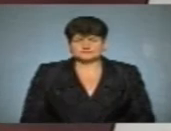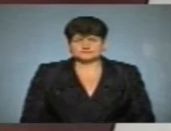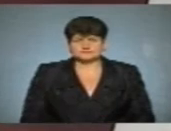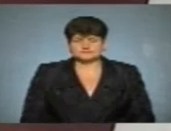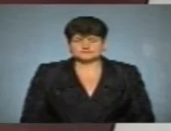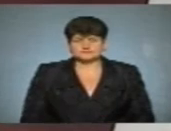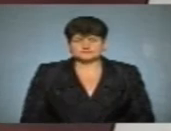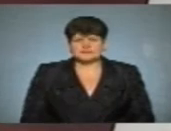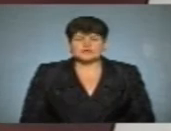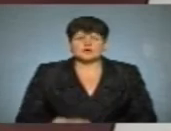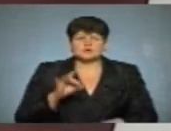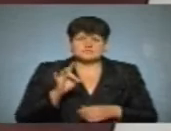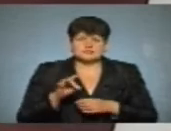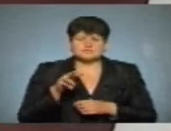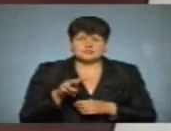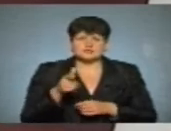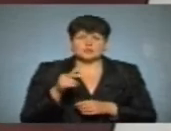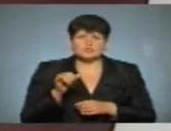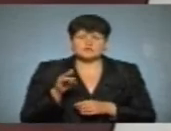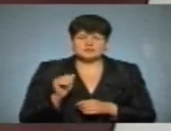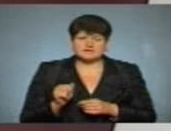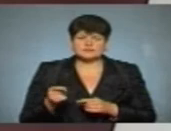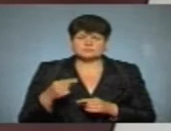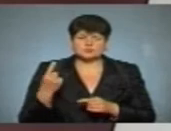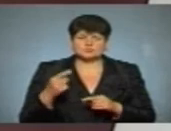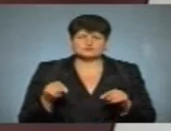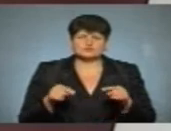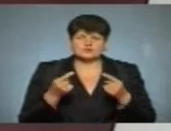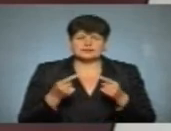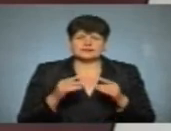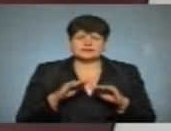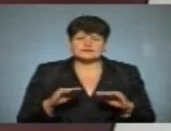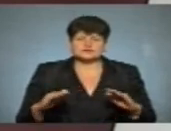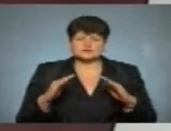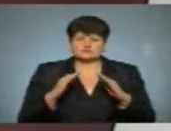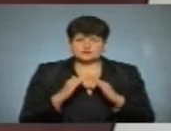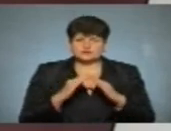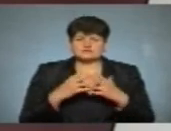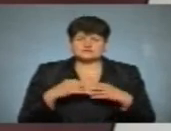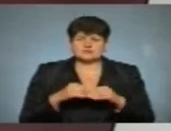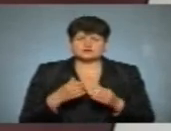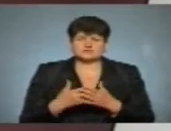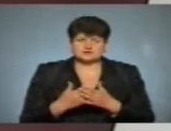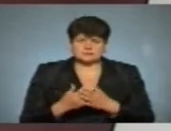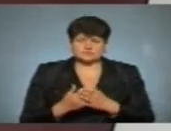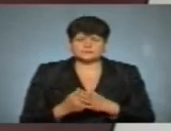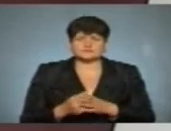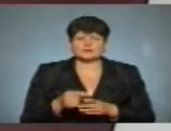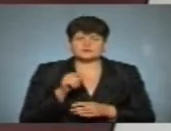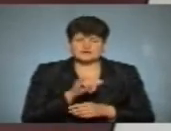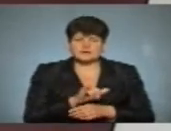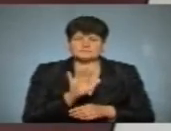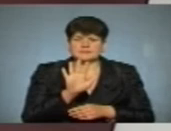Руслан та Марина Гуменюки на Тернопільщині створили дитячий будинок сімейного типу. У подружжя п'ятеро дітей, четверо із них всиновлені.